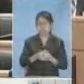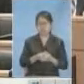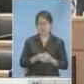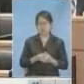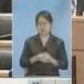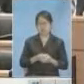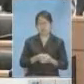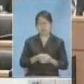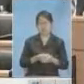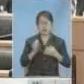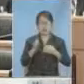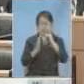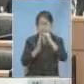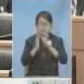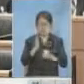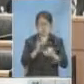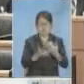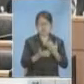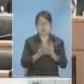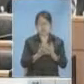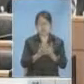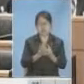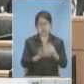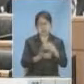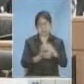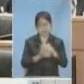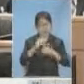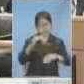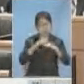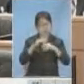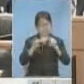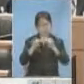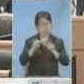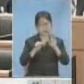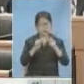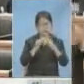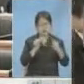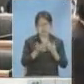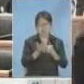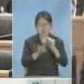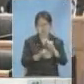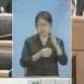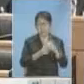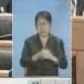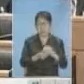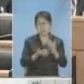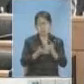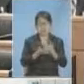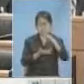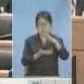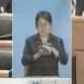ให้ฮะท้องถิ่นเนี่ยเขาไม่ได้เงินตามเกณฑ์ที่กำหนดไว้ครับซึ่งงบประมาณที่ตั้งไว้นะฮะทั้งหม